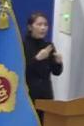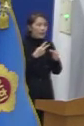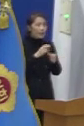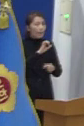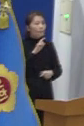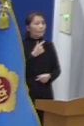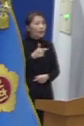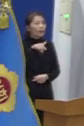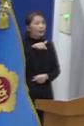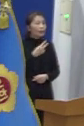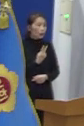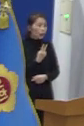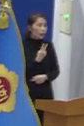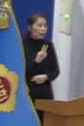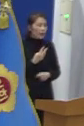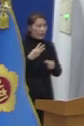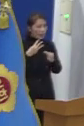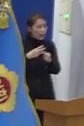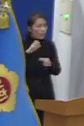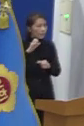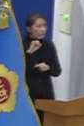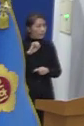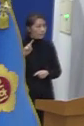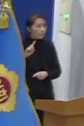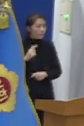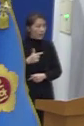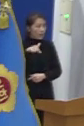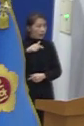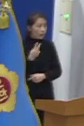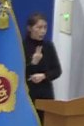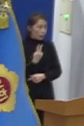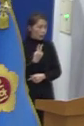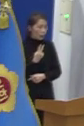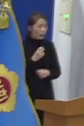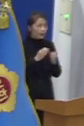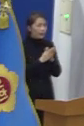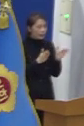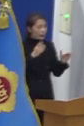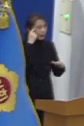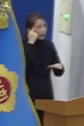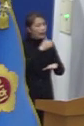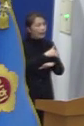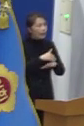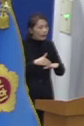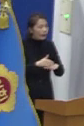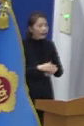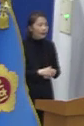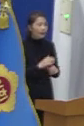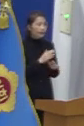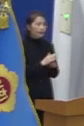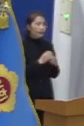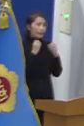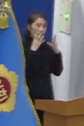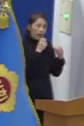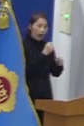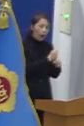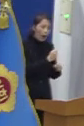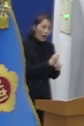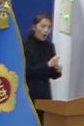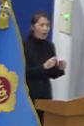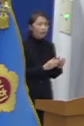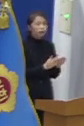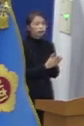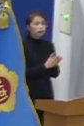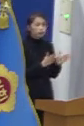이은 제3 판교 테크노밸리를 시작합니다. 창업부터 사회학까지 전 과정